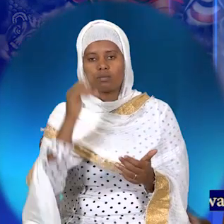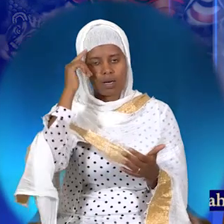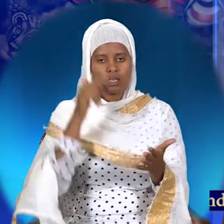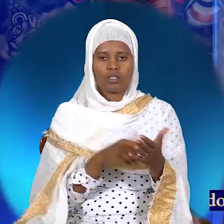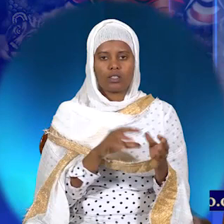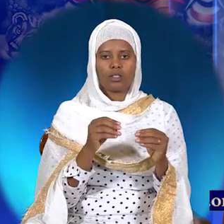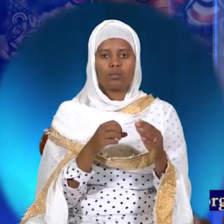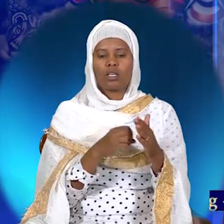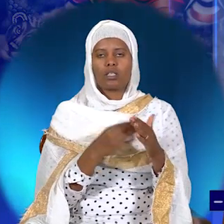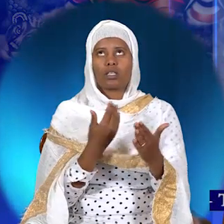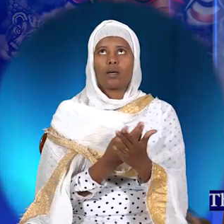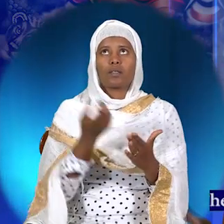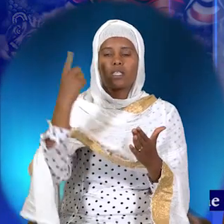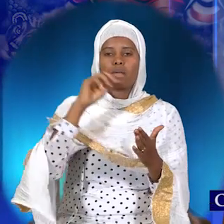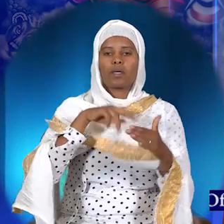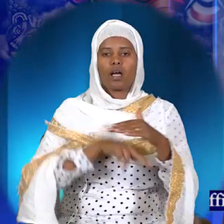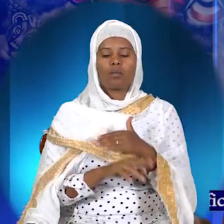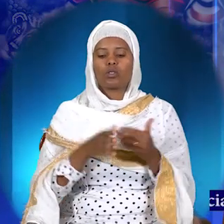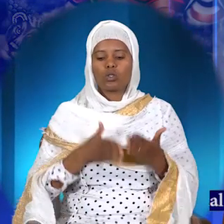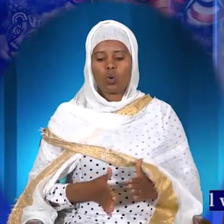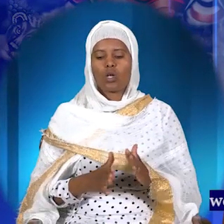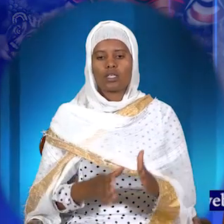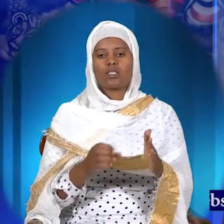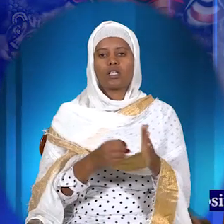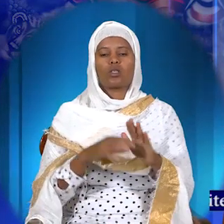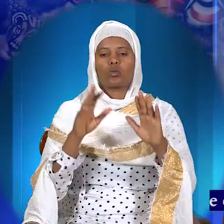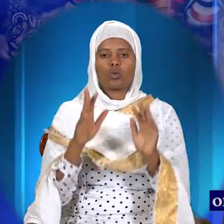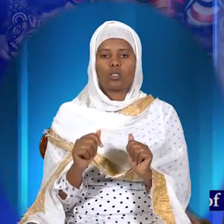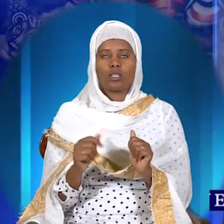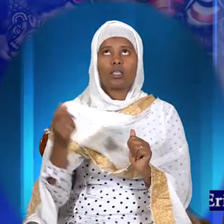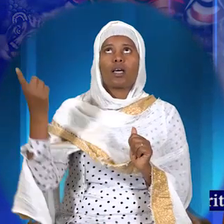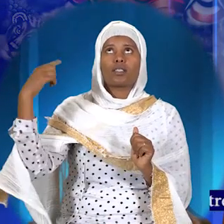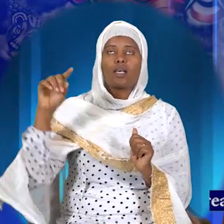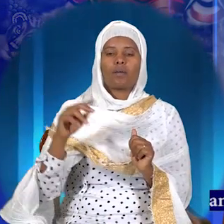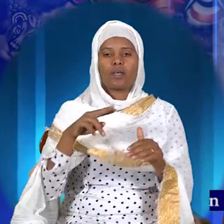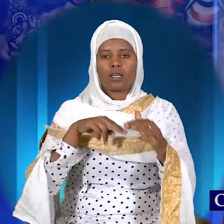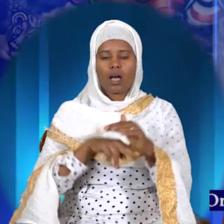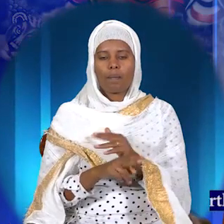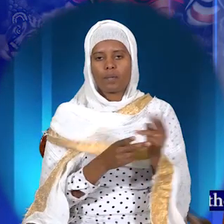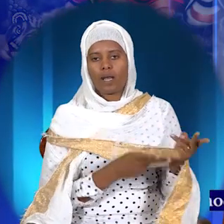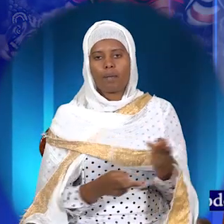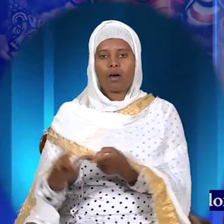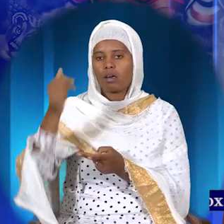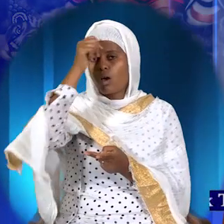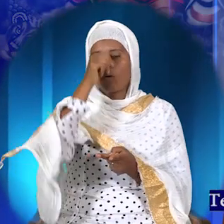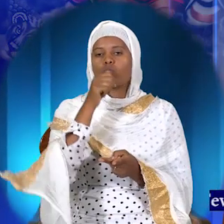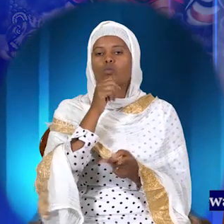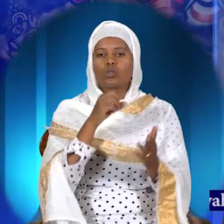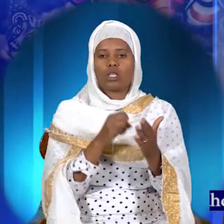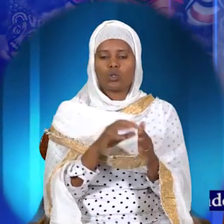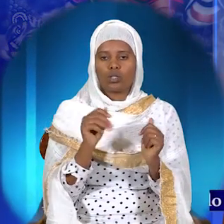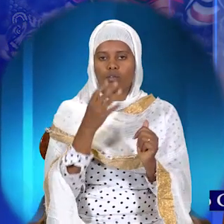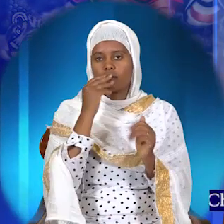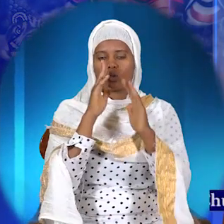ማለት እዩ ምክንያቱ ካብ እግዚአብሔር አብ ዝተወልደ ስለ ዝኾነ ናይ እግዚአብሔር አብ ናይ ባህር ወዱ ስለ